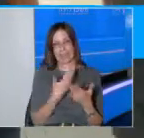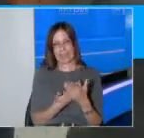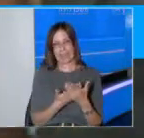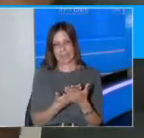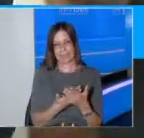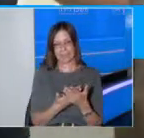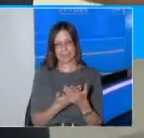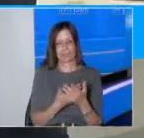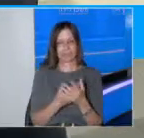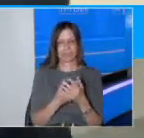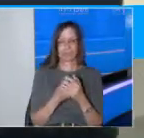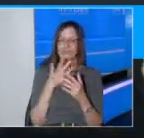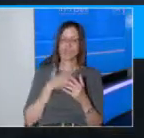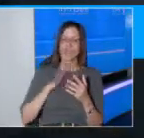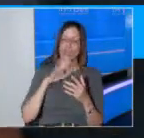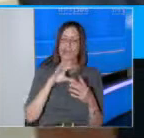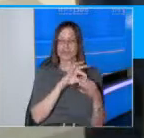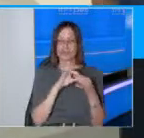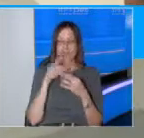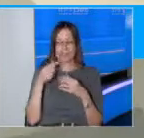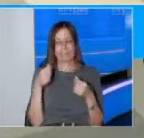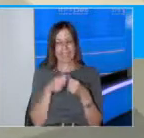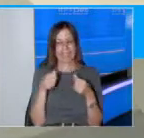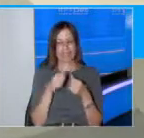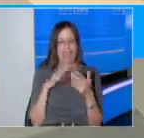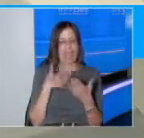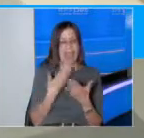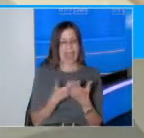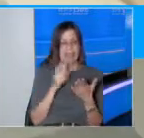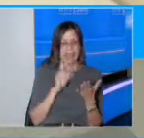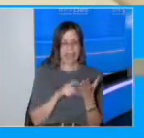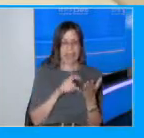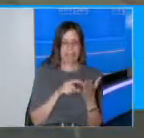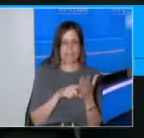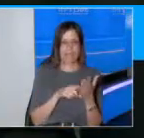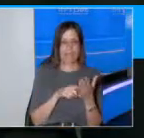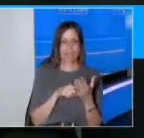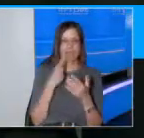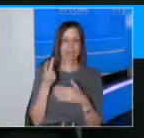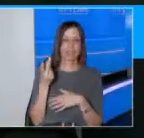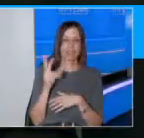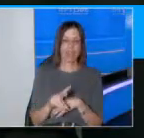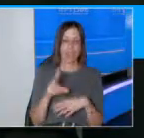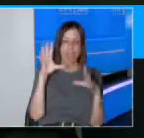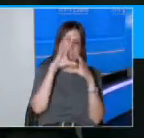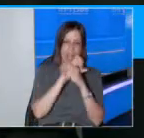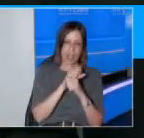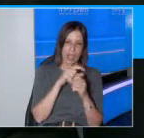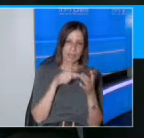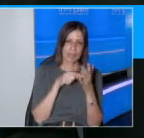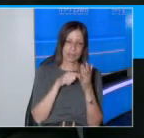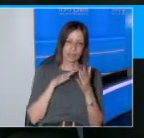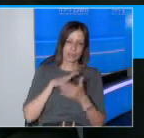אני רוצה עוד משפט אחד שלך בנוגע לעד התביעה שנהרג הלילה כתוצאה מתאונת